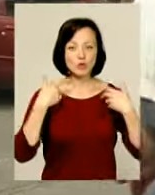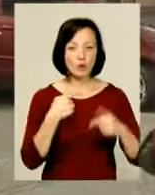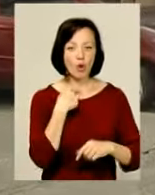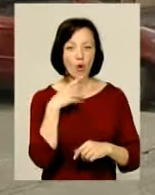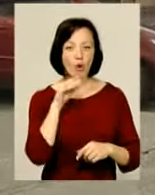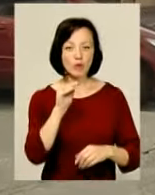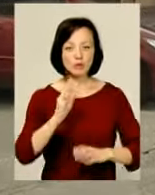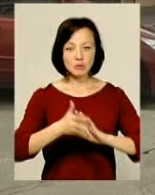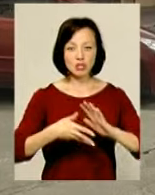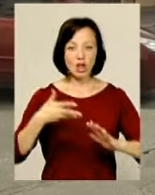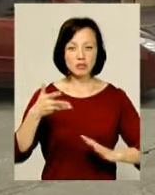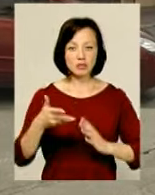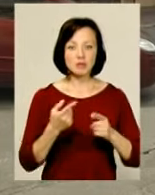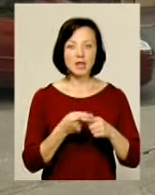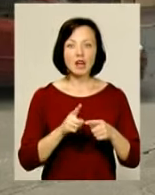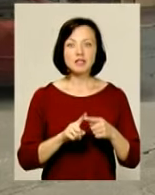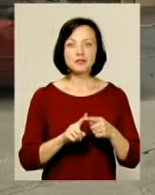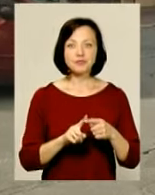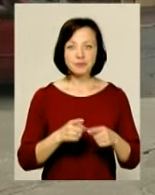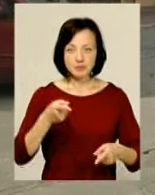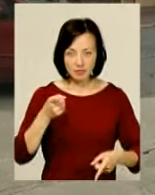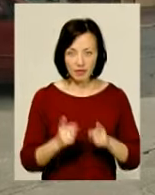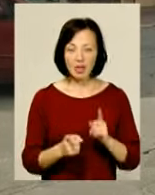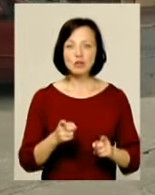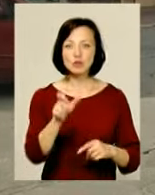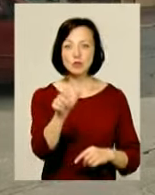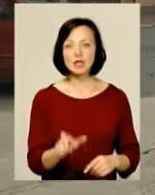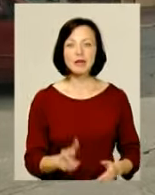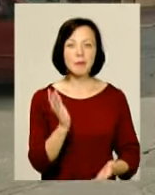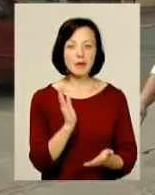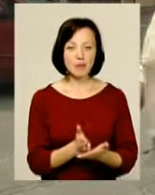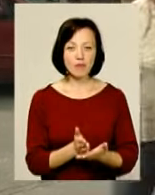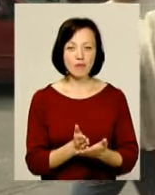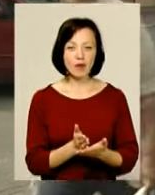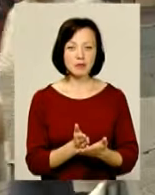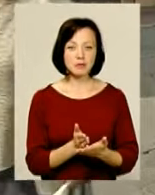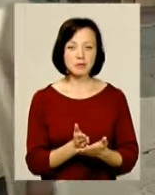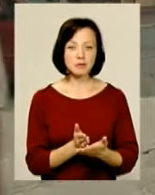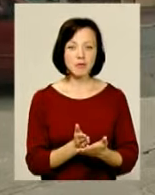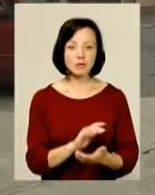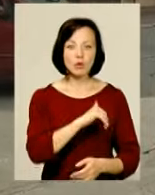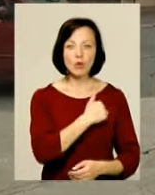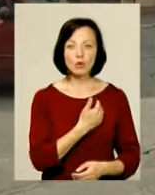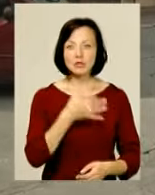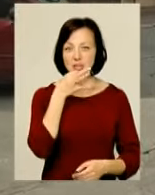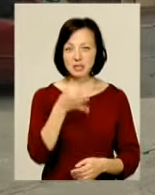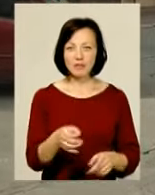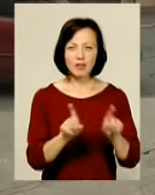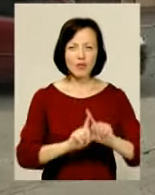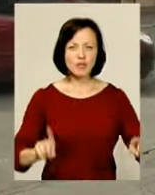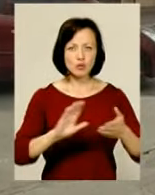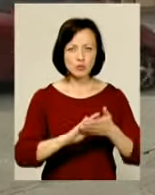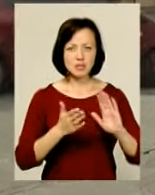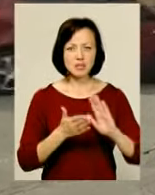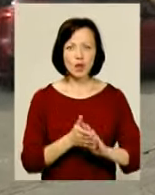голосом, і жестом. Звичайно ж, людина перебуває, я хочу сказати, в дивовижному стані. В